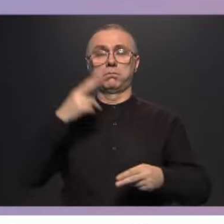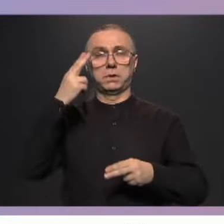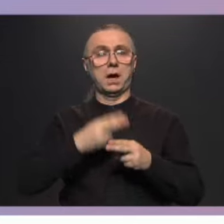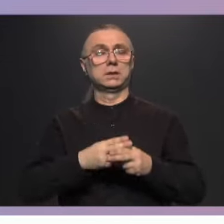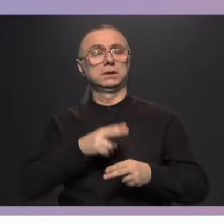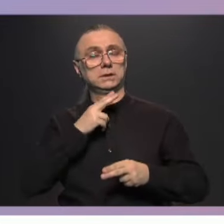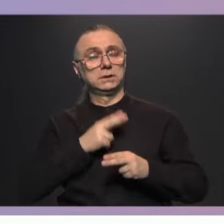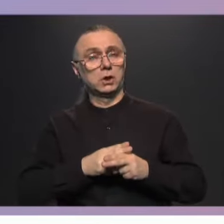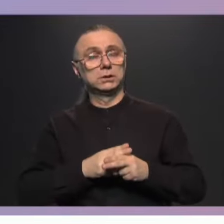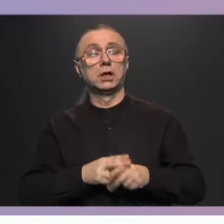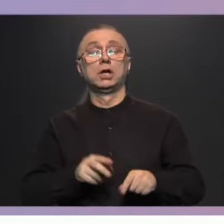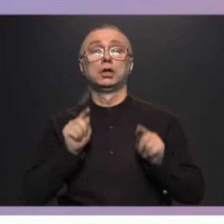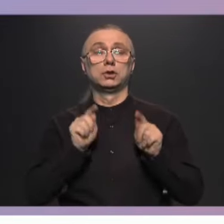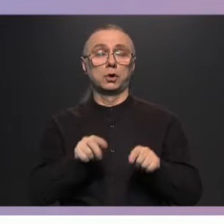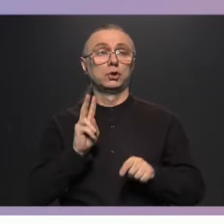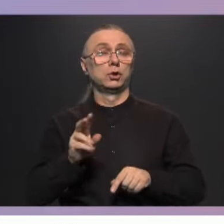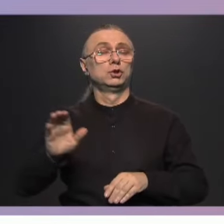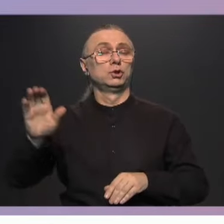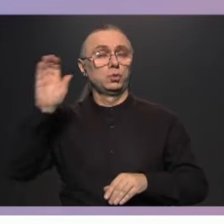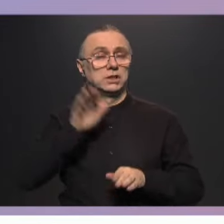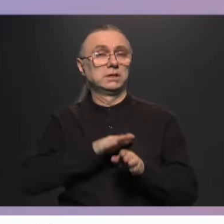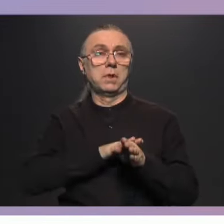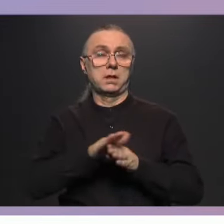кто слушает меня и исполняет Слово Божие.